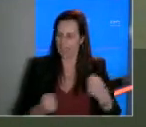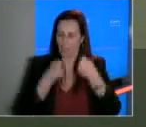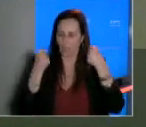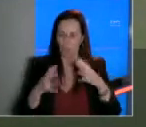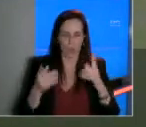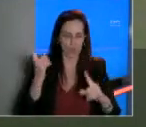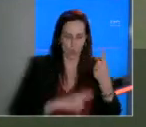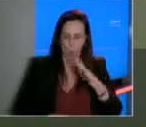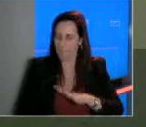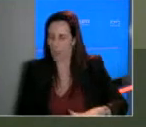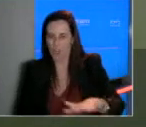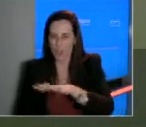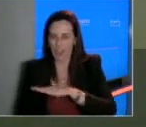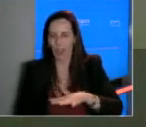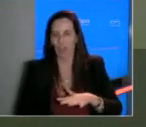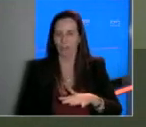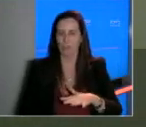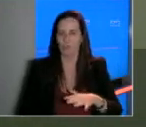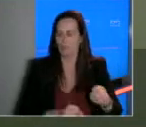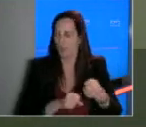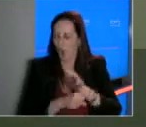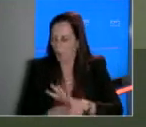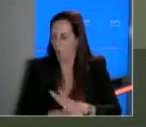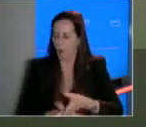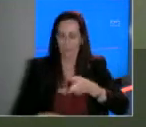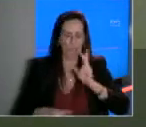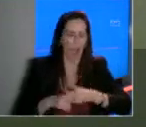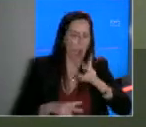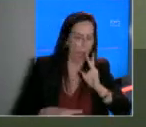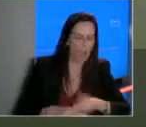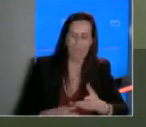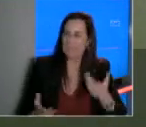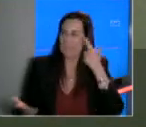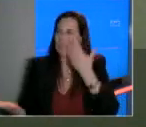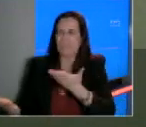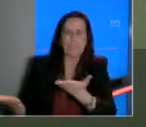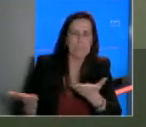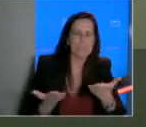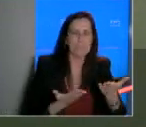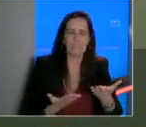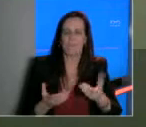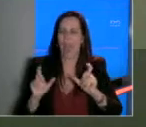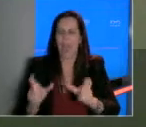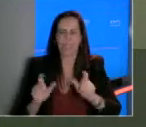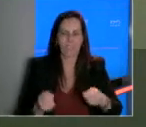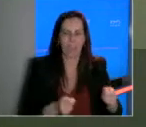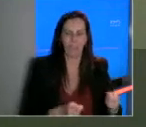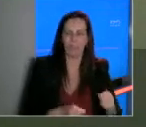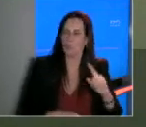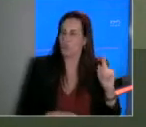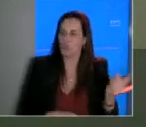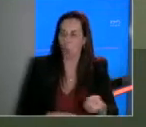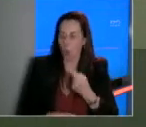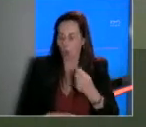מה שקורה בשטח, שהקורונה והחולים וחוסר העונים וההסגרים